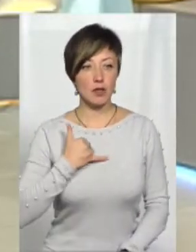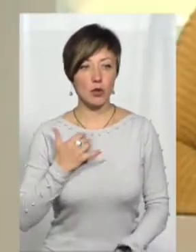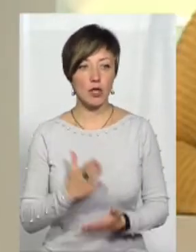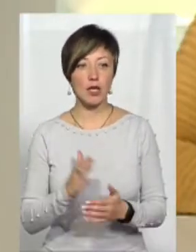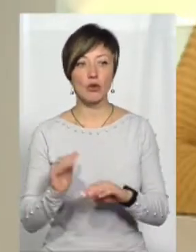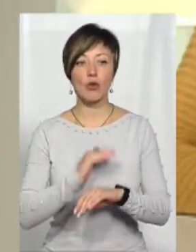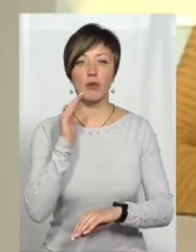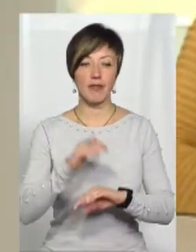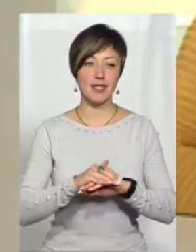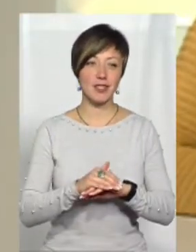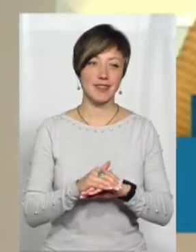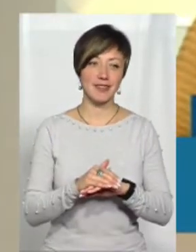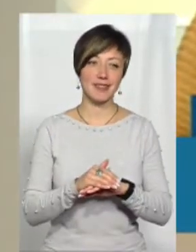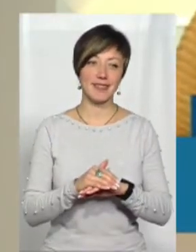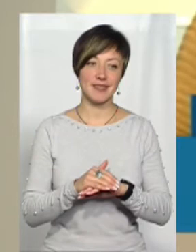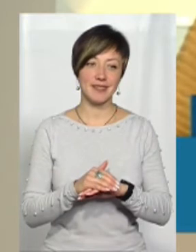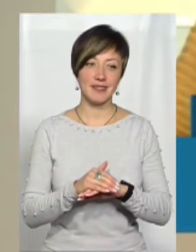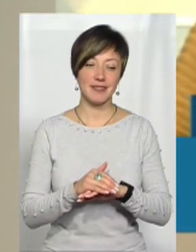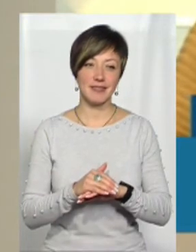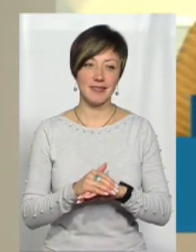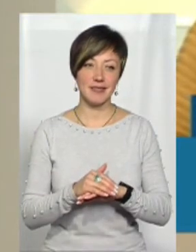дзвінок. Доброго вечора. Ви в ефірі.